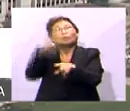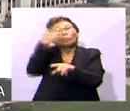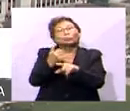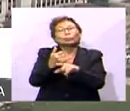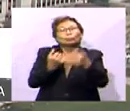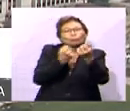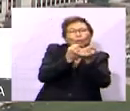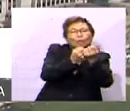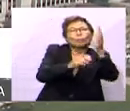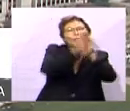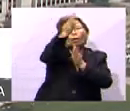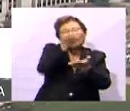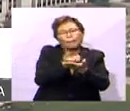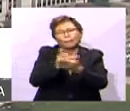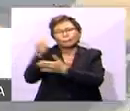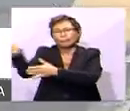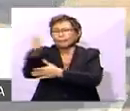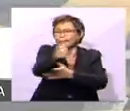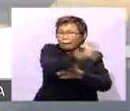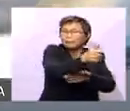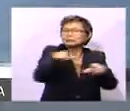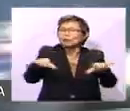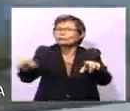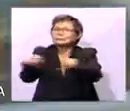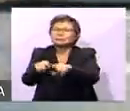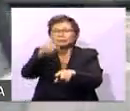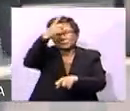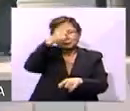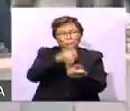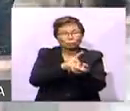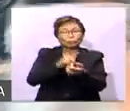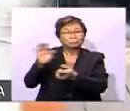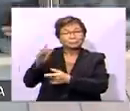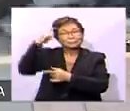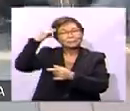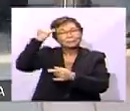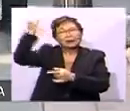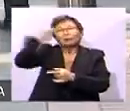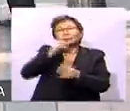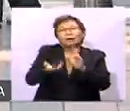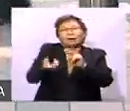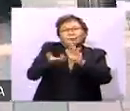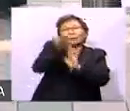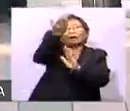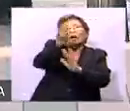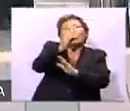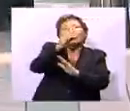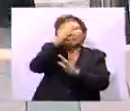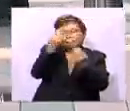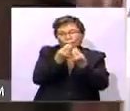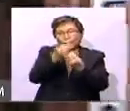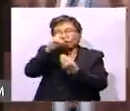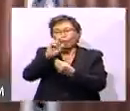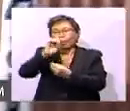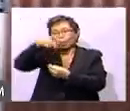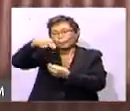terus menyokong pertumbuhan ekonomi masing-masing. Dr. Kamarudin juga berpendapat tidak akan ada kenaikan lanjut bagi kadar OPR